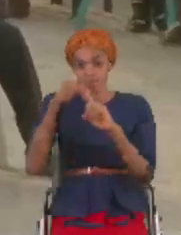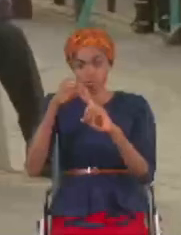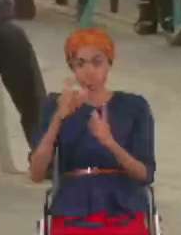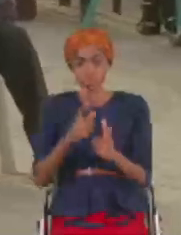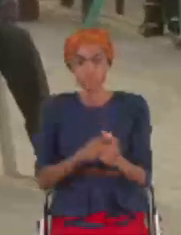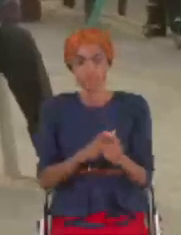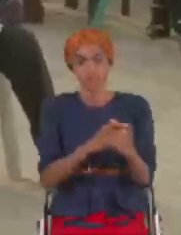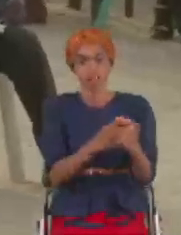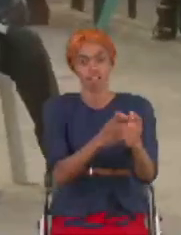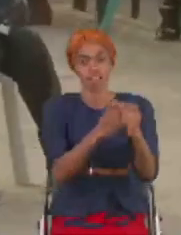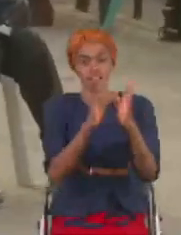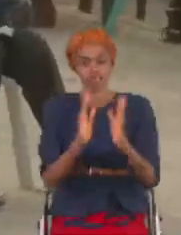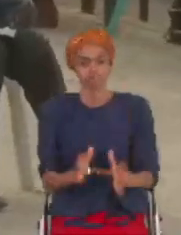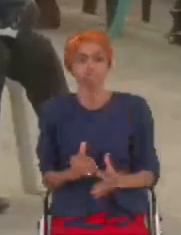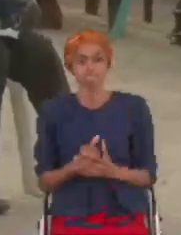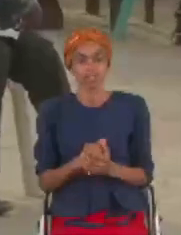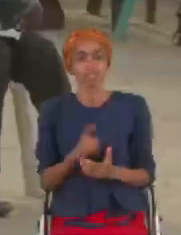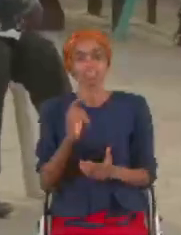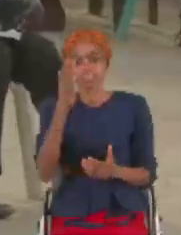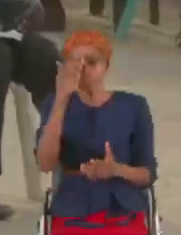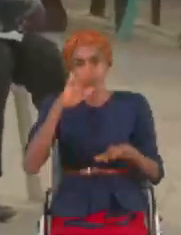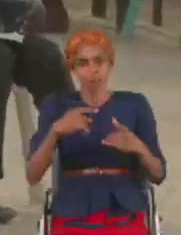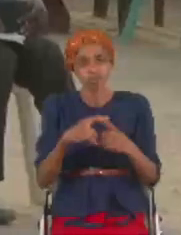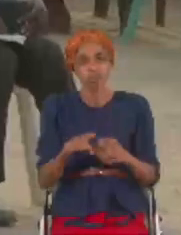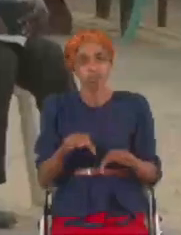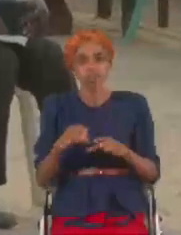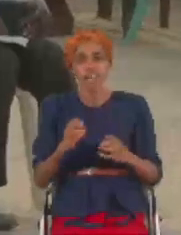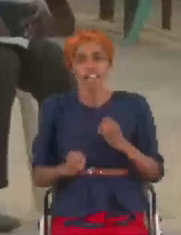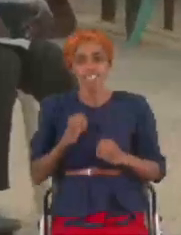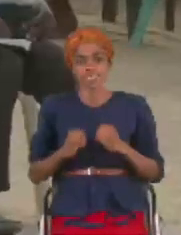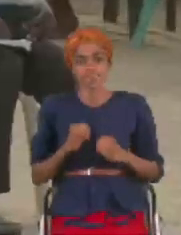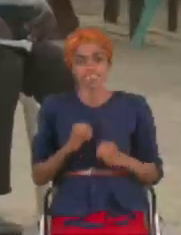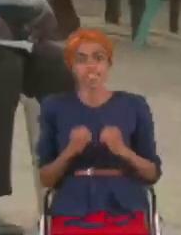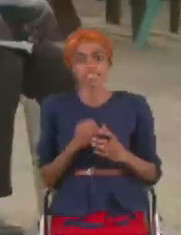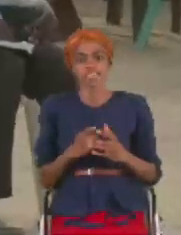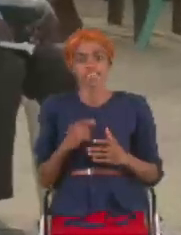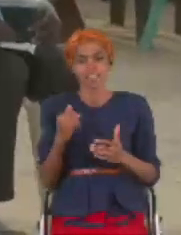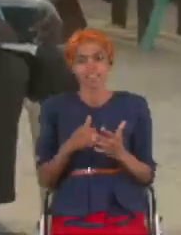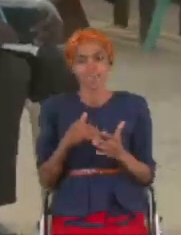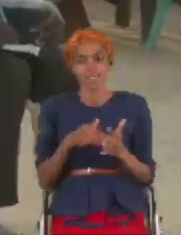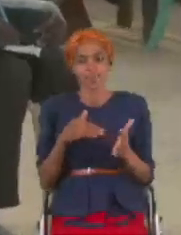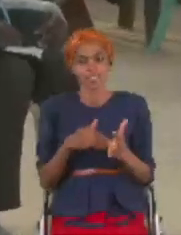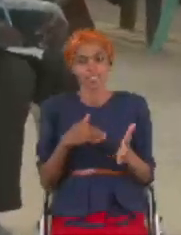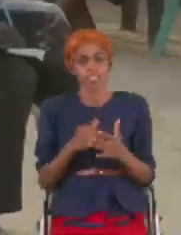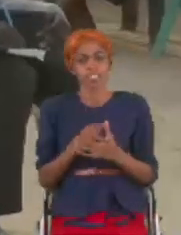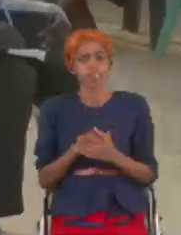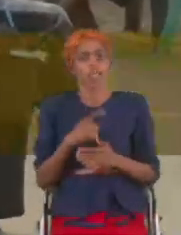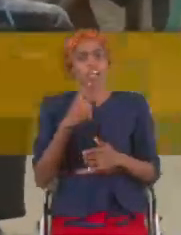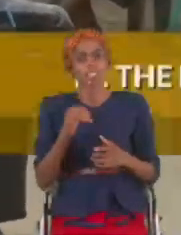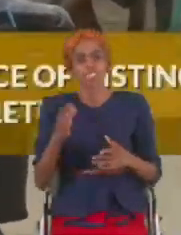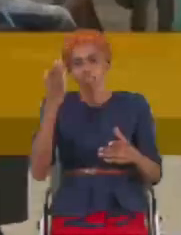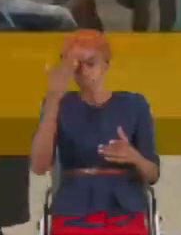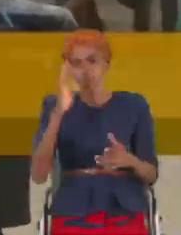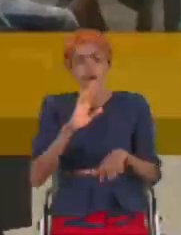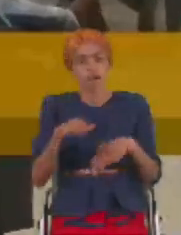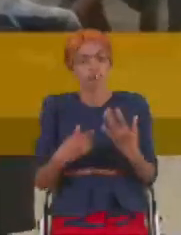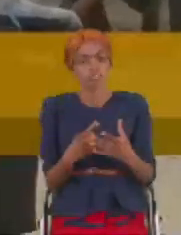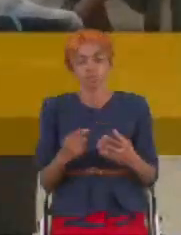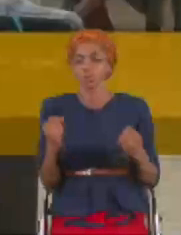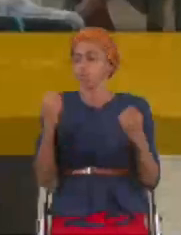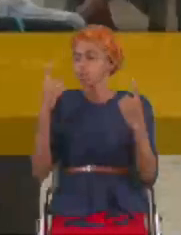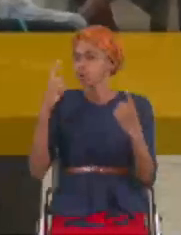ils savent comme à aydoilles fait l'exercice régulièrement ils savent qu'on m'a aidé à se